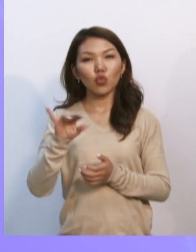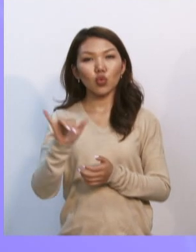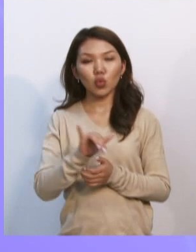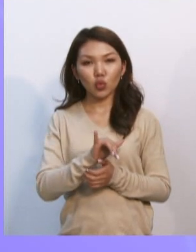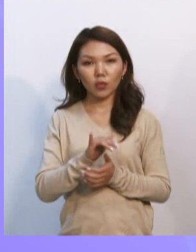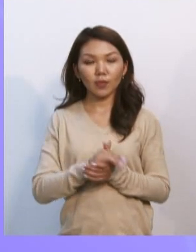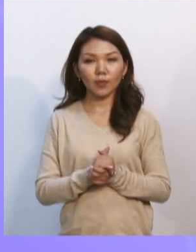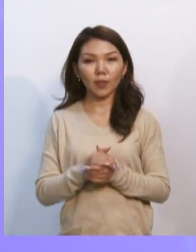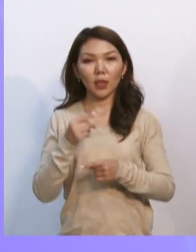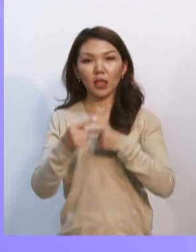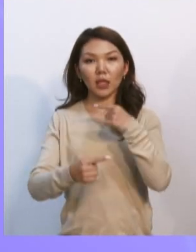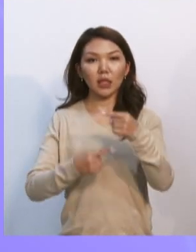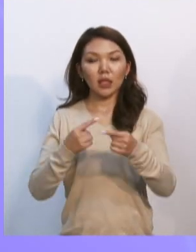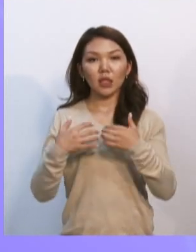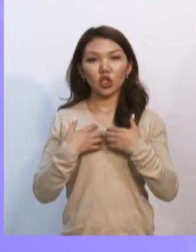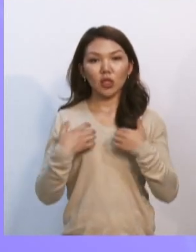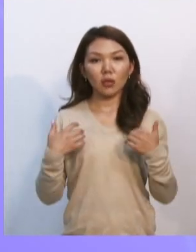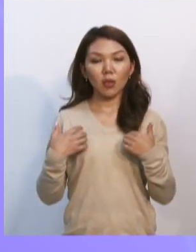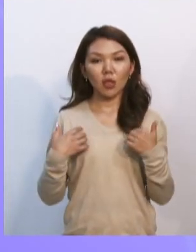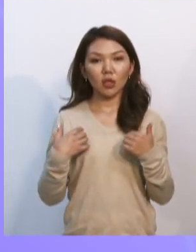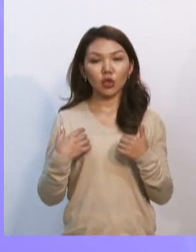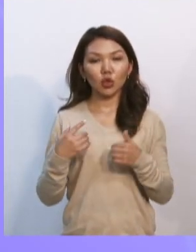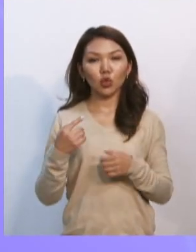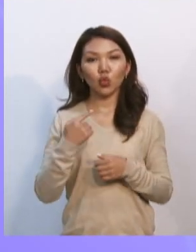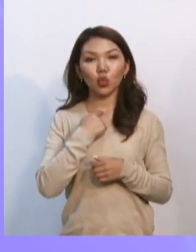Кийинки жаныбардын үнүн угалы.